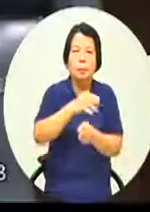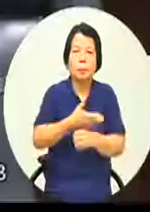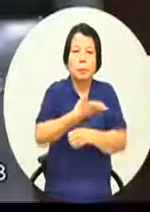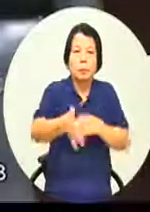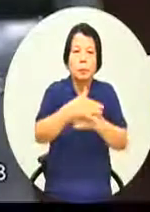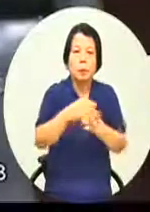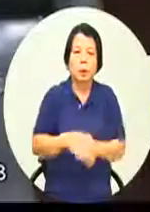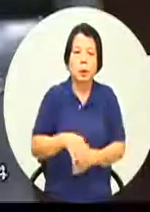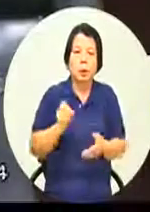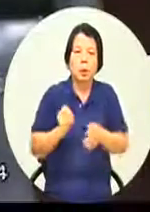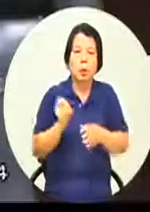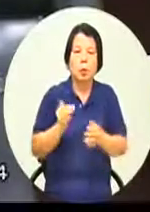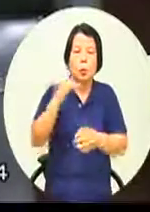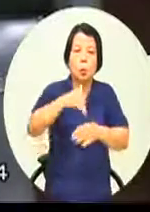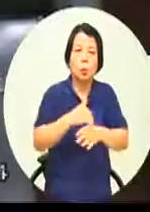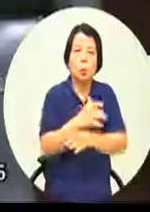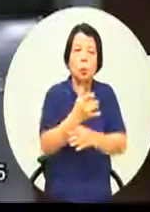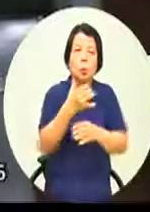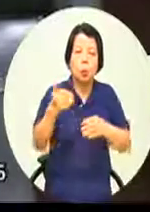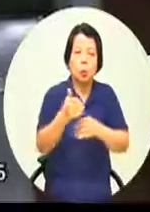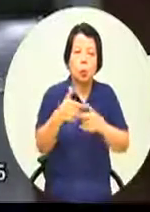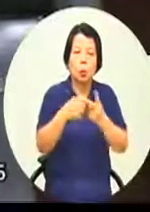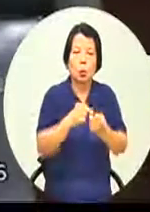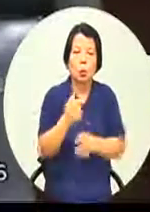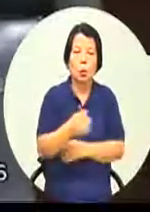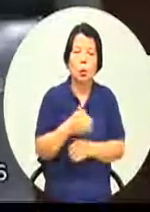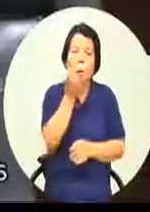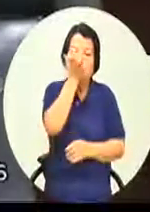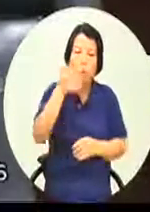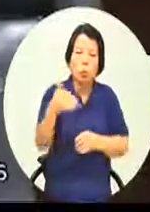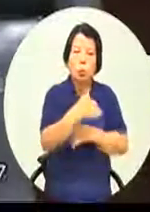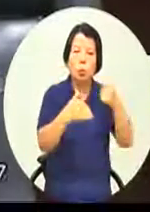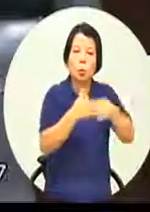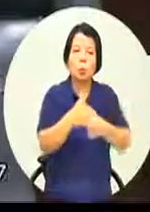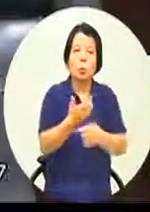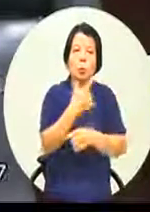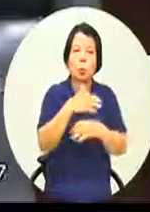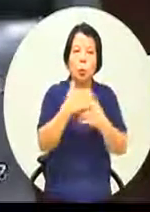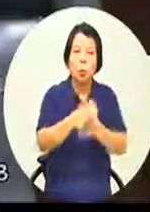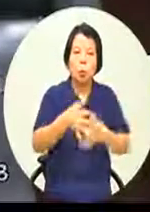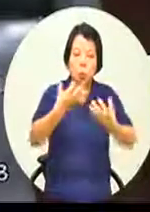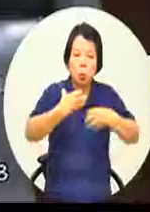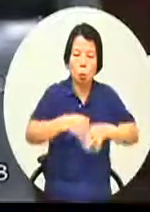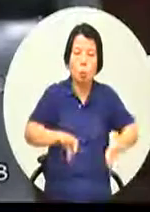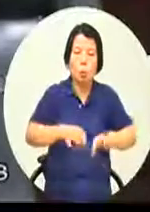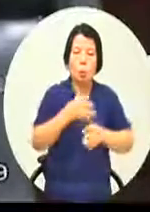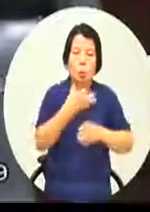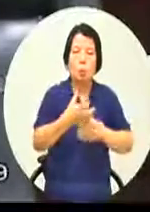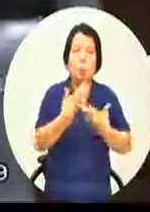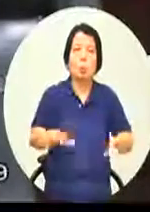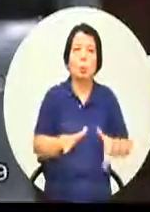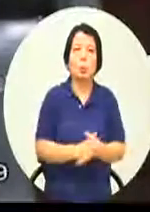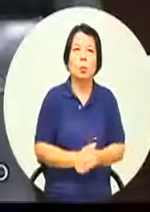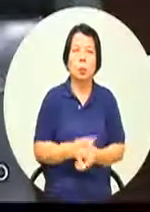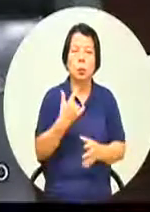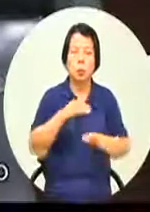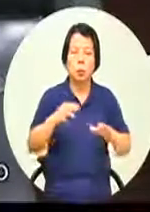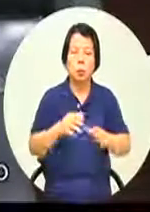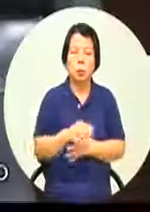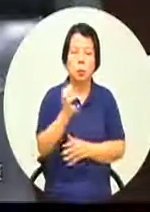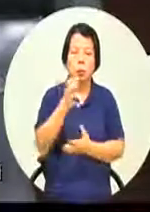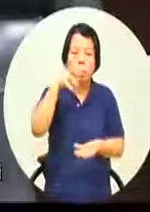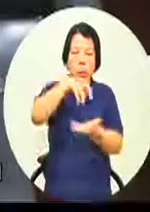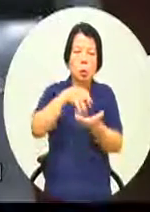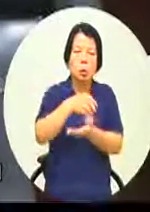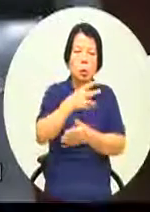目鱼还有我们的石斑鱼严重的这个损失。那我们高雄市政府也认真通过一个养灯